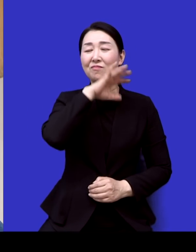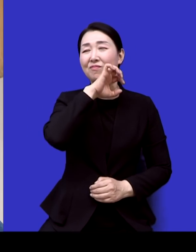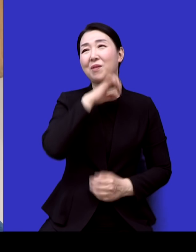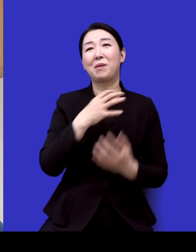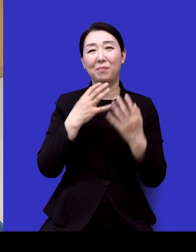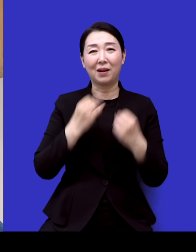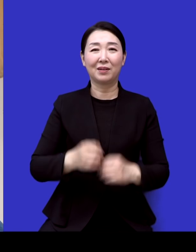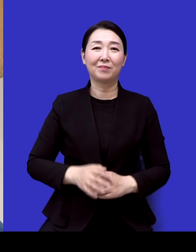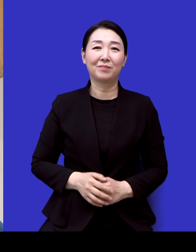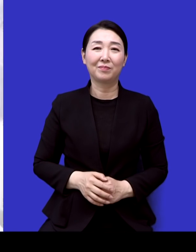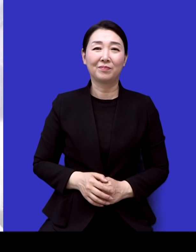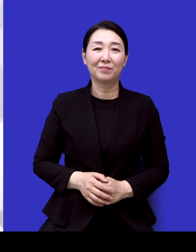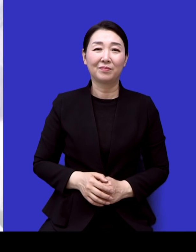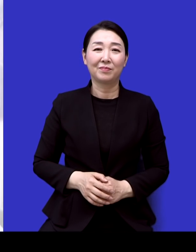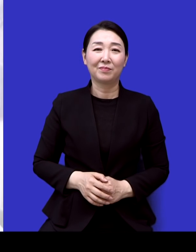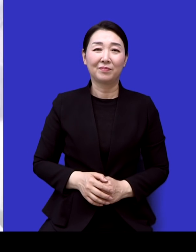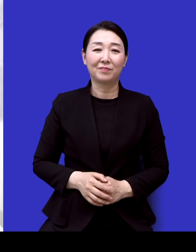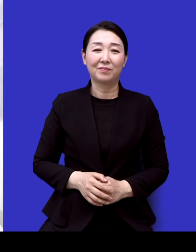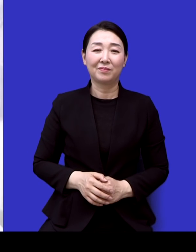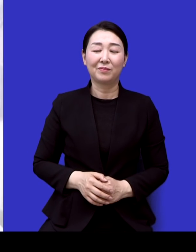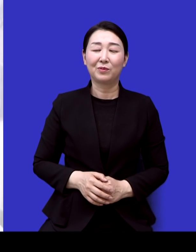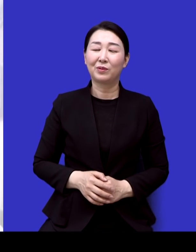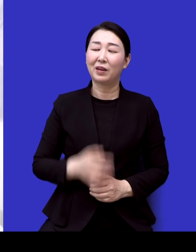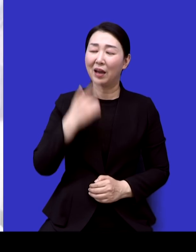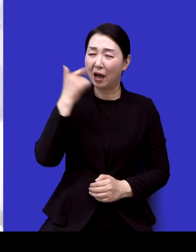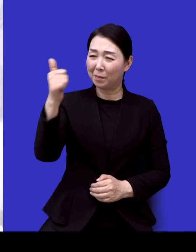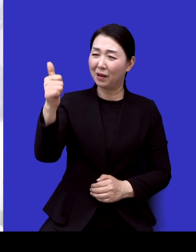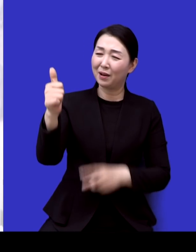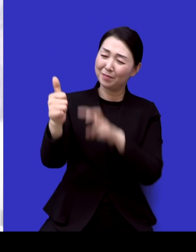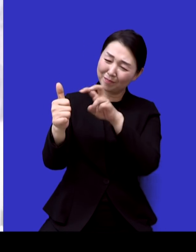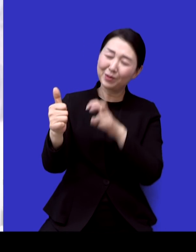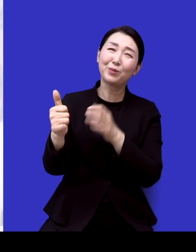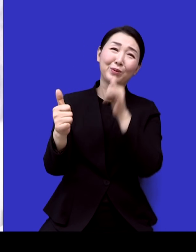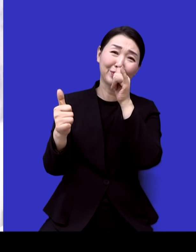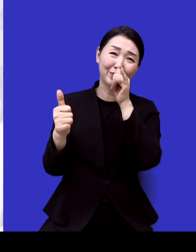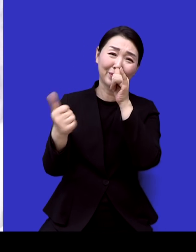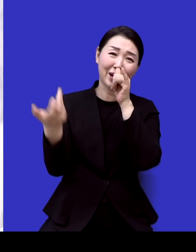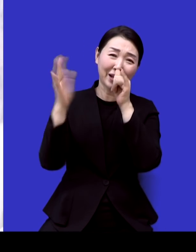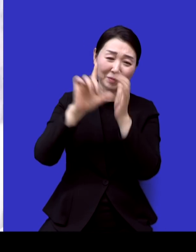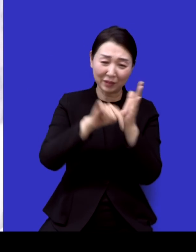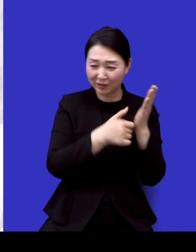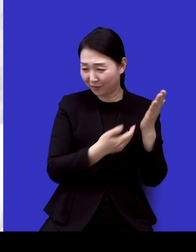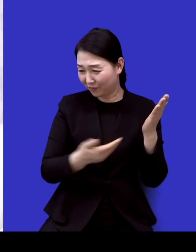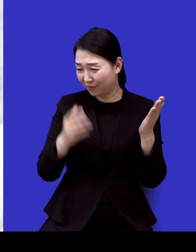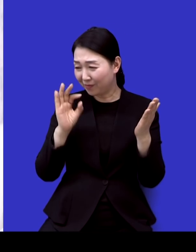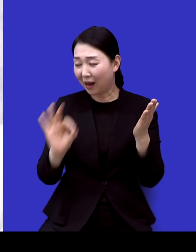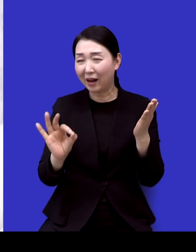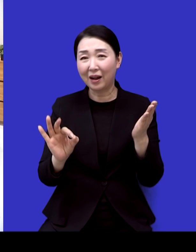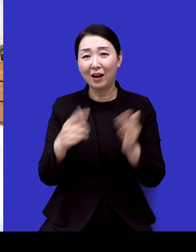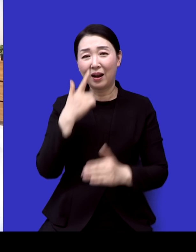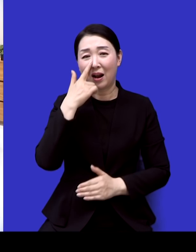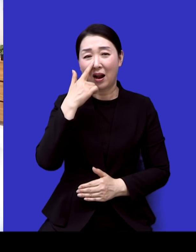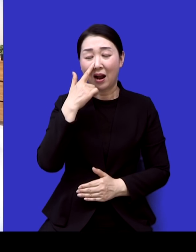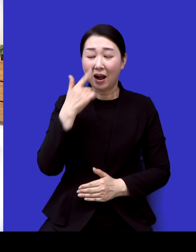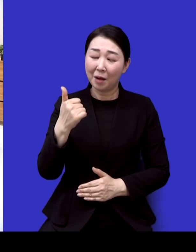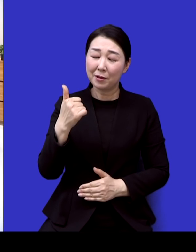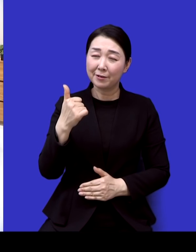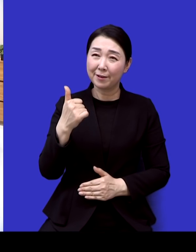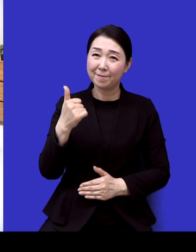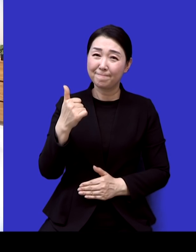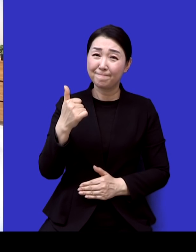많이 됐어요. 네. 밉기도 했고 그런데 시간이 지나서 보니까 그런 아버지의 돌격형